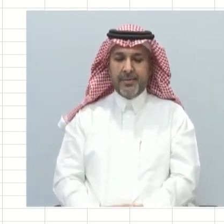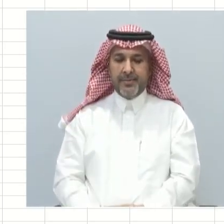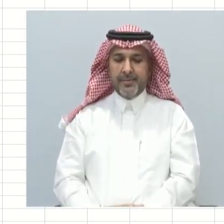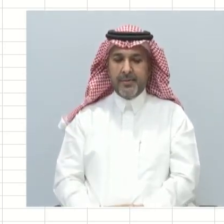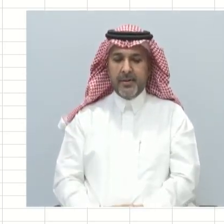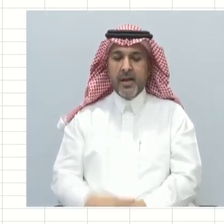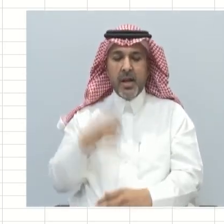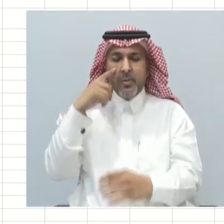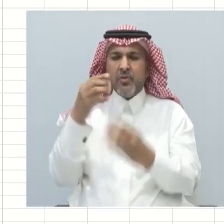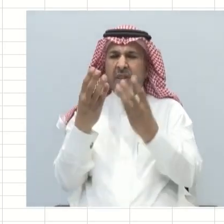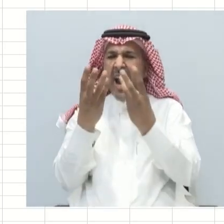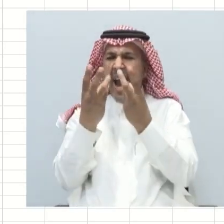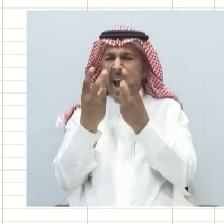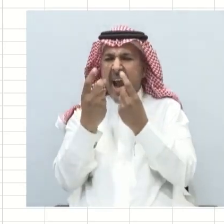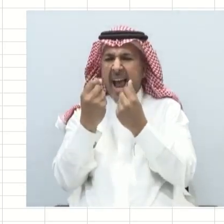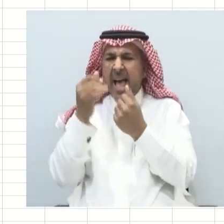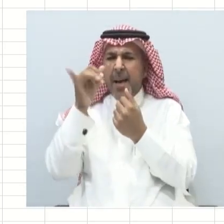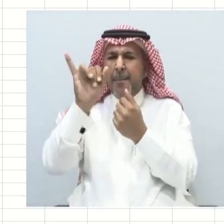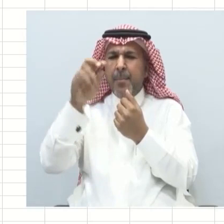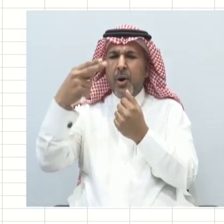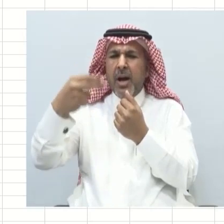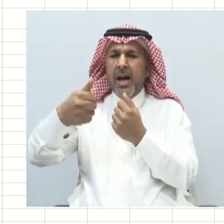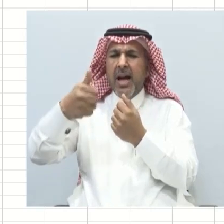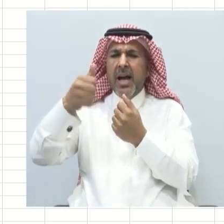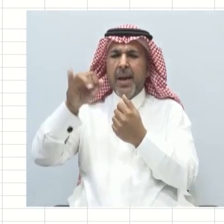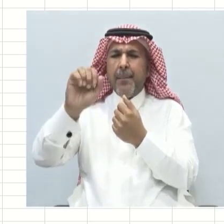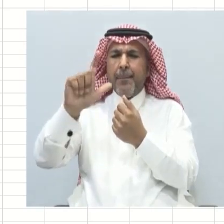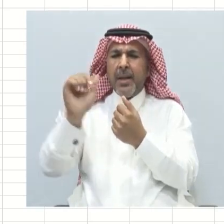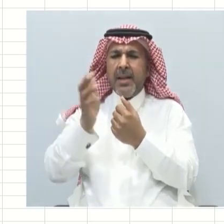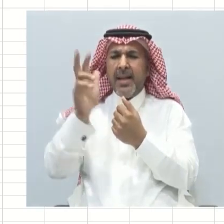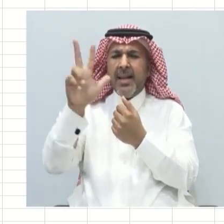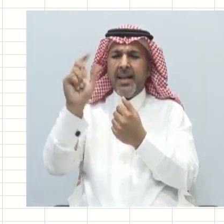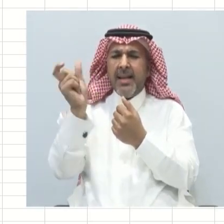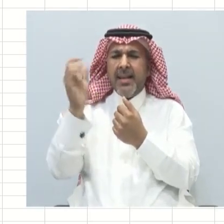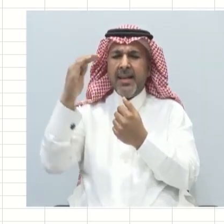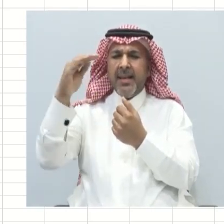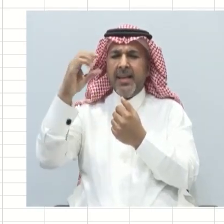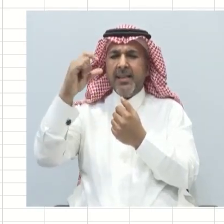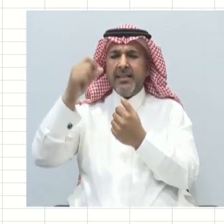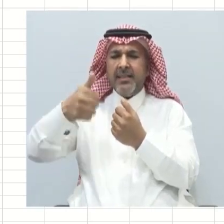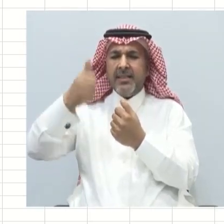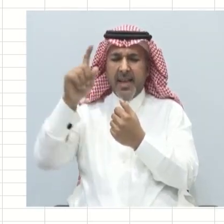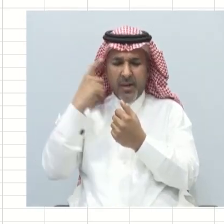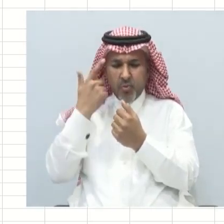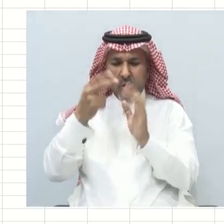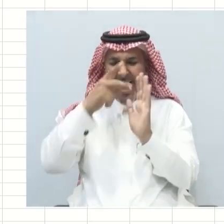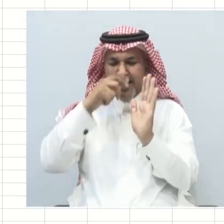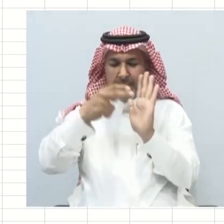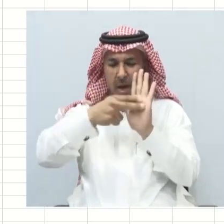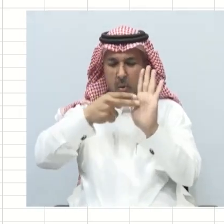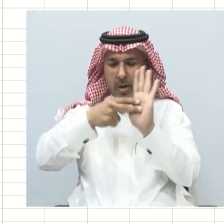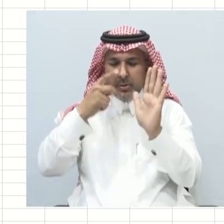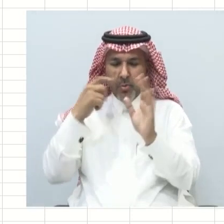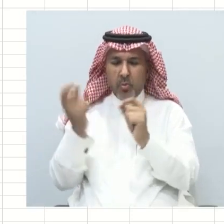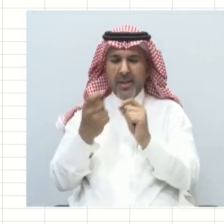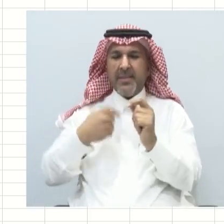نحسب معامل الانحدار قلنا معامل الانحدار نحسبه نضغط كلمه يساوي وندخل داله الانحدار اللي هي قلنا هي